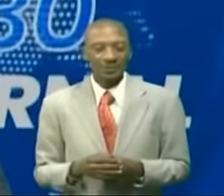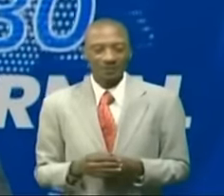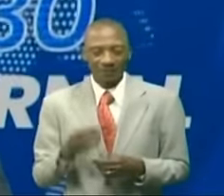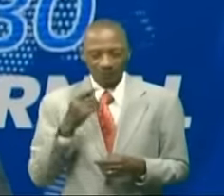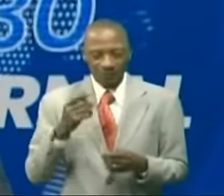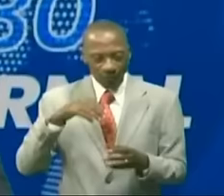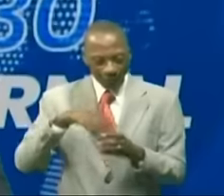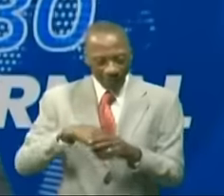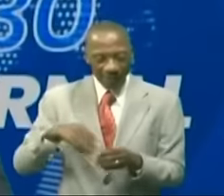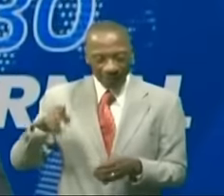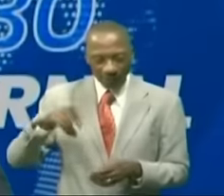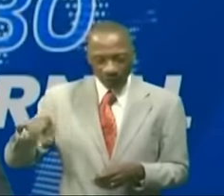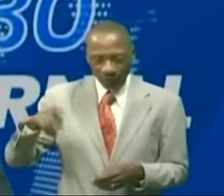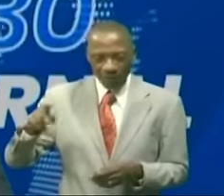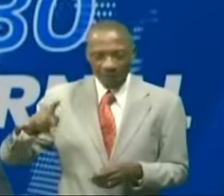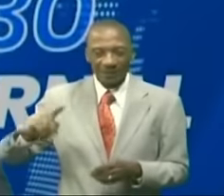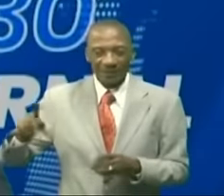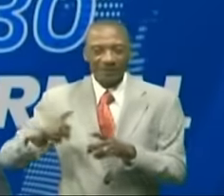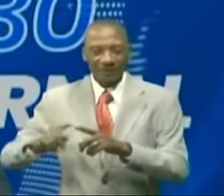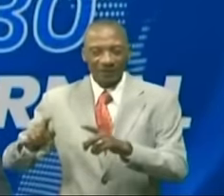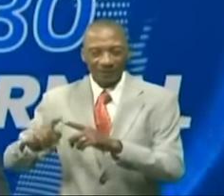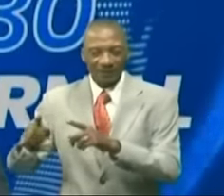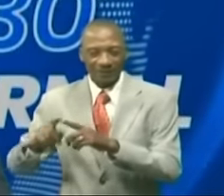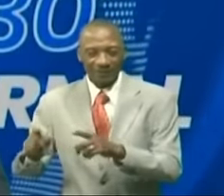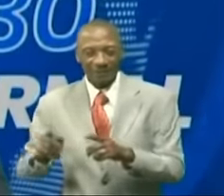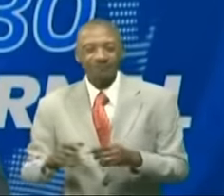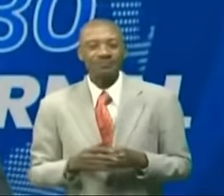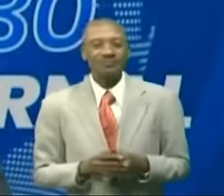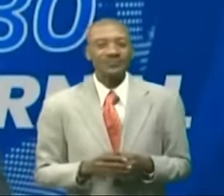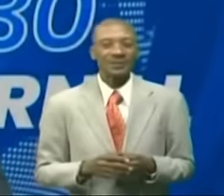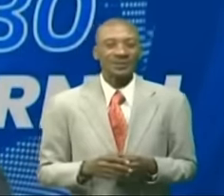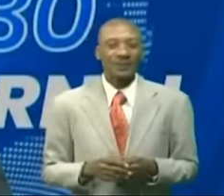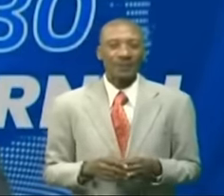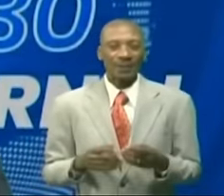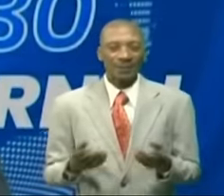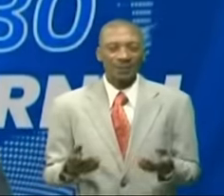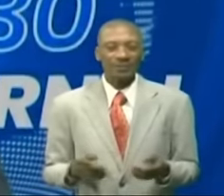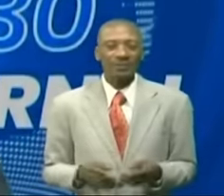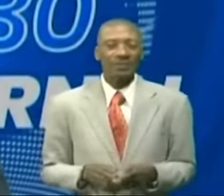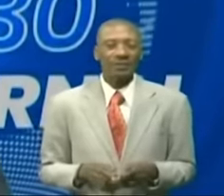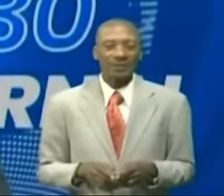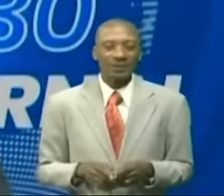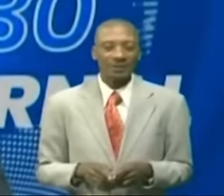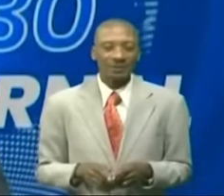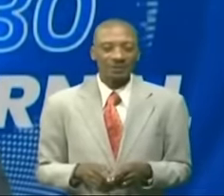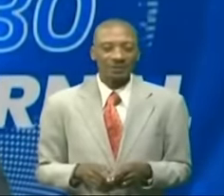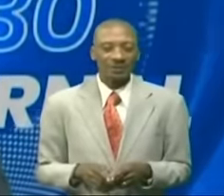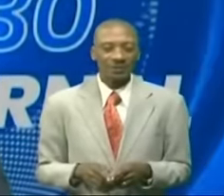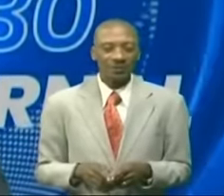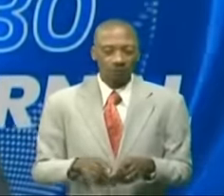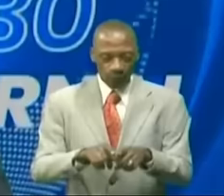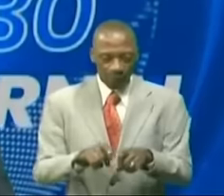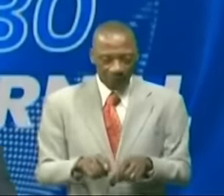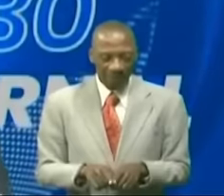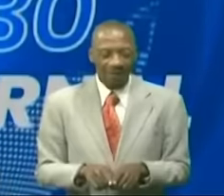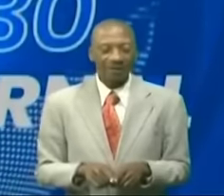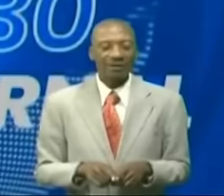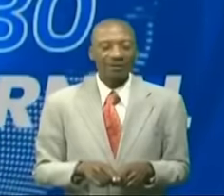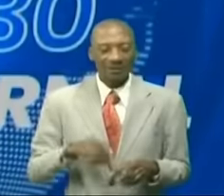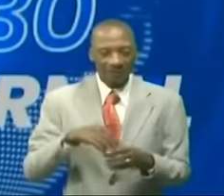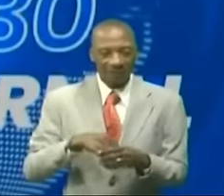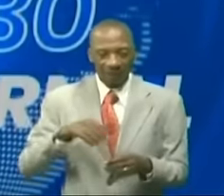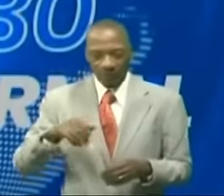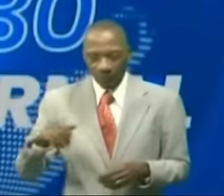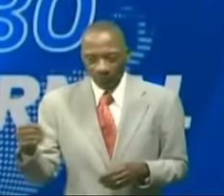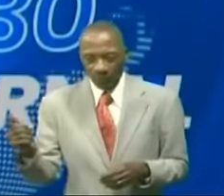de la RDC a procédé jeudi au lancement officiel de la vulgarisation de textes normatifs révisés auprès de membres